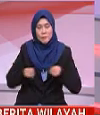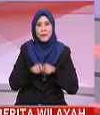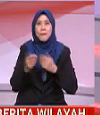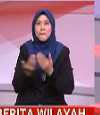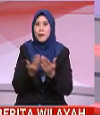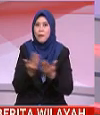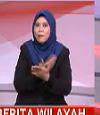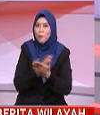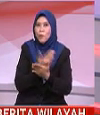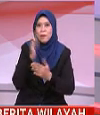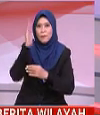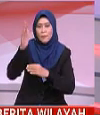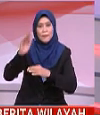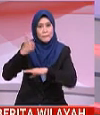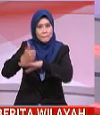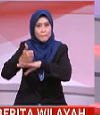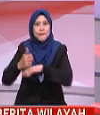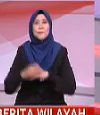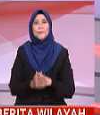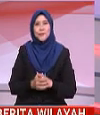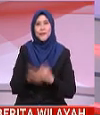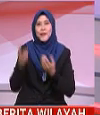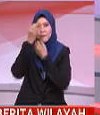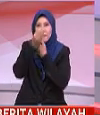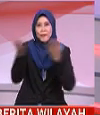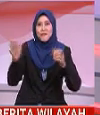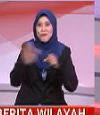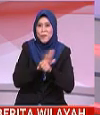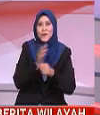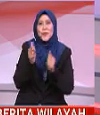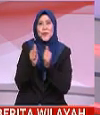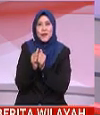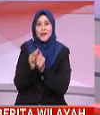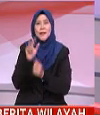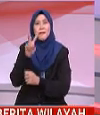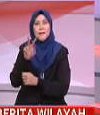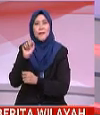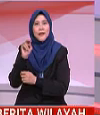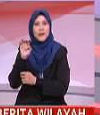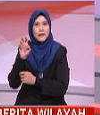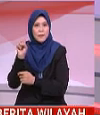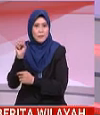yang bakal dibina. Untuk laporan penuh, kita bersama dengan Vanessa Mering.